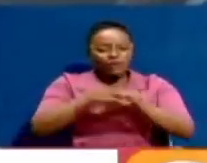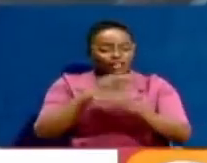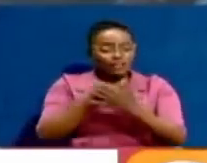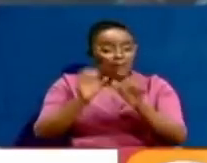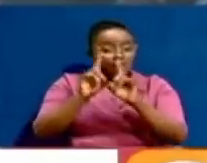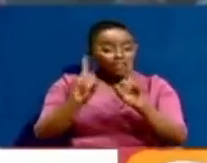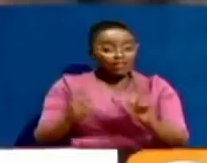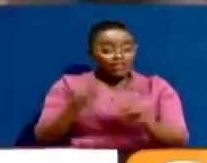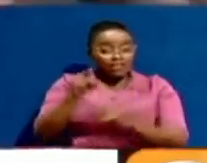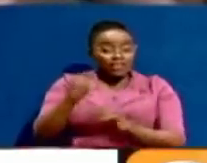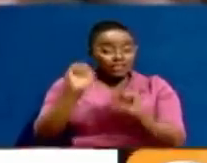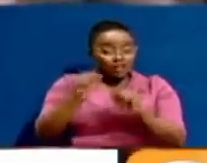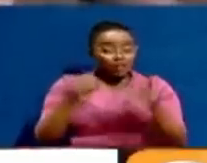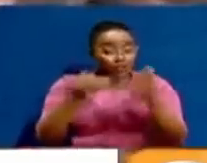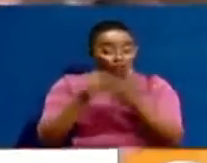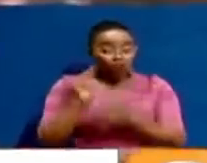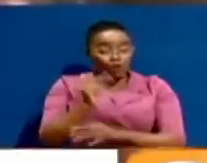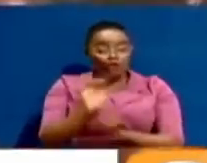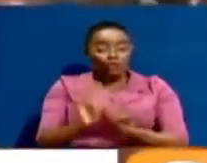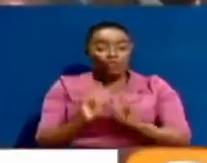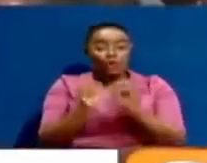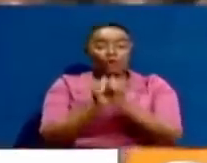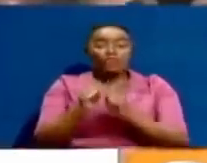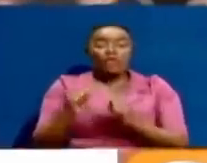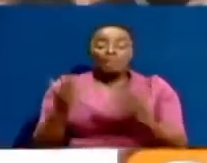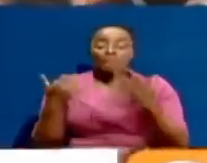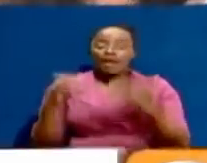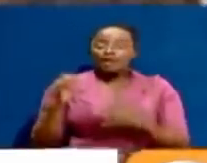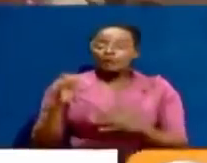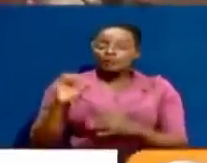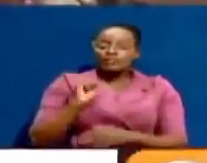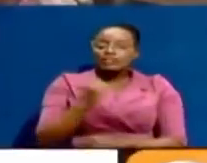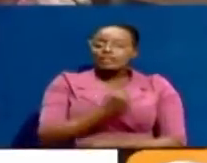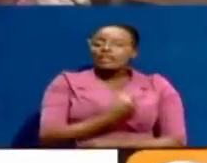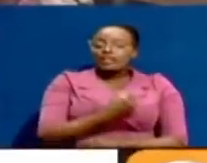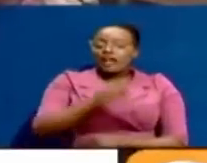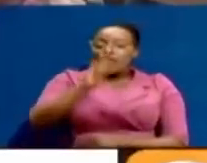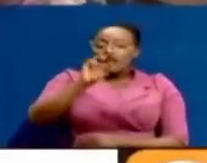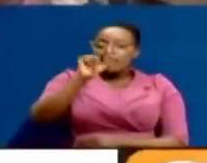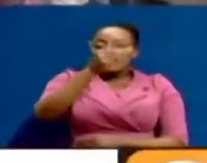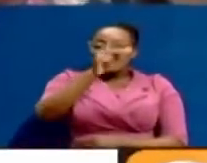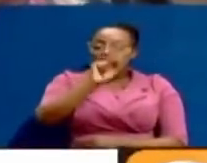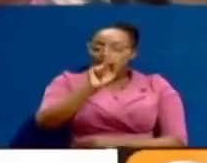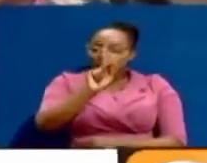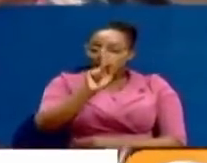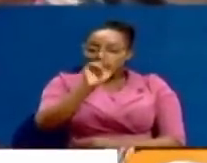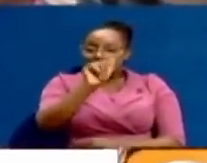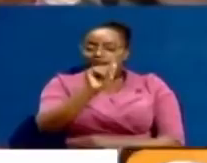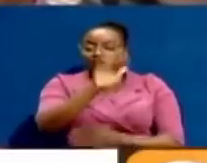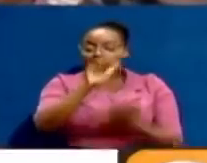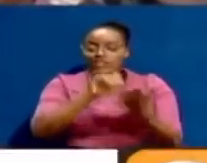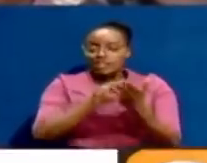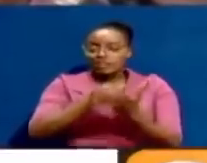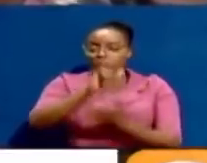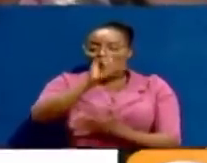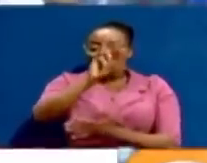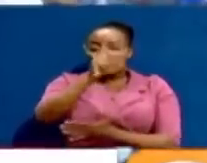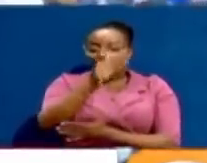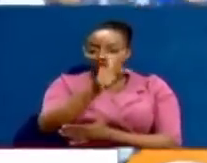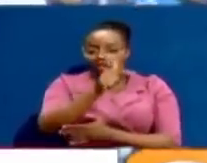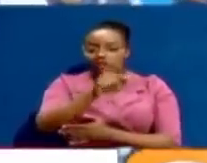mfuko? Hiyo inaweza kutushinda? He was accompanied by Meru Senator Mithika Linturi, MP Moses Kirima of Central Imenti